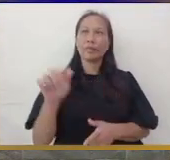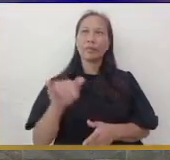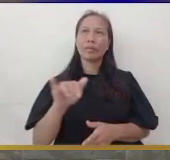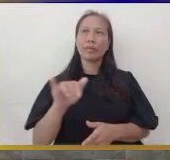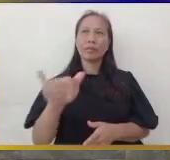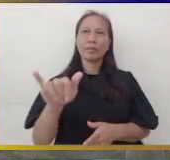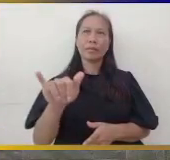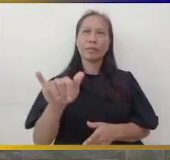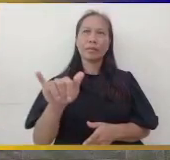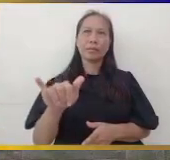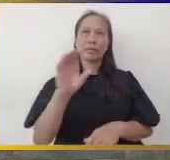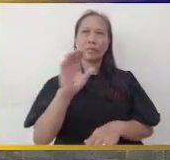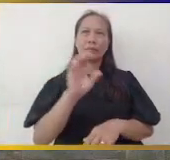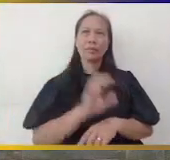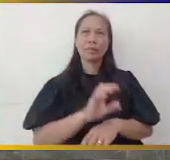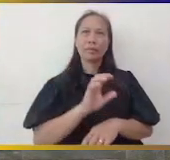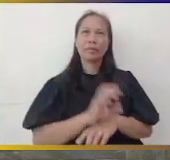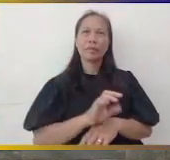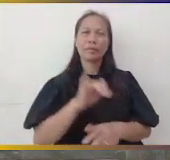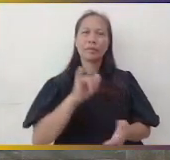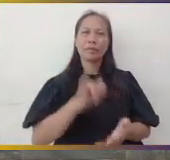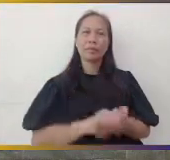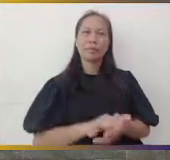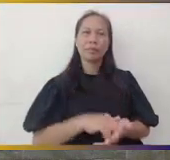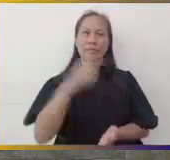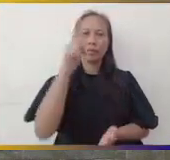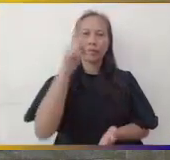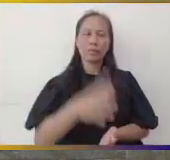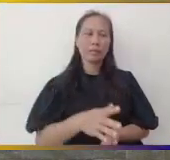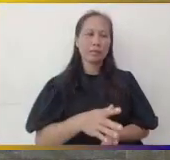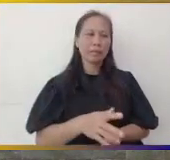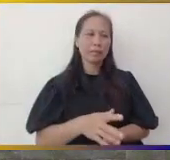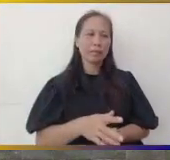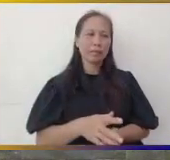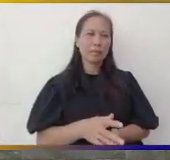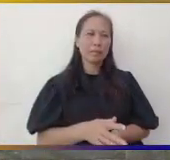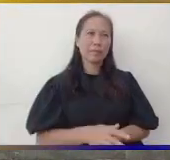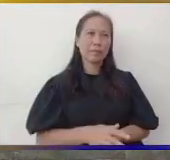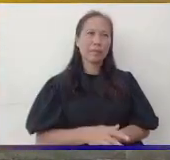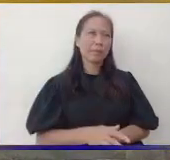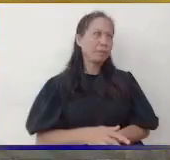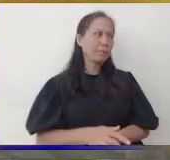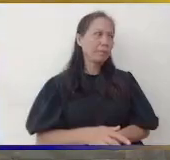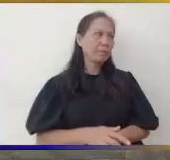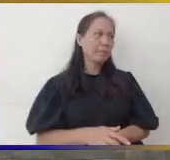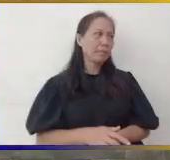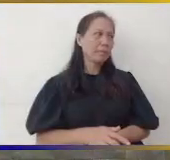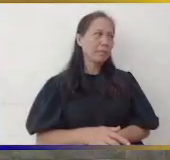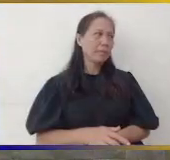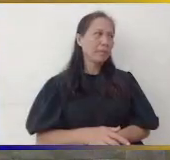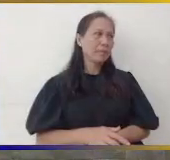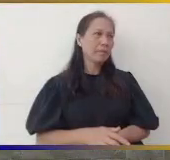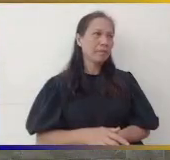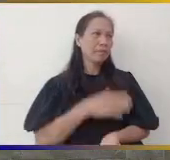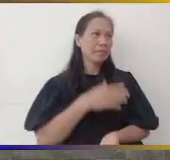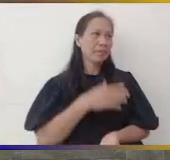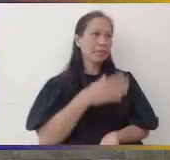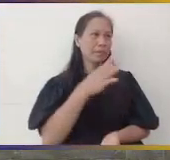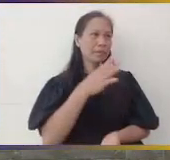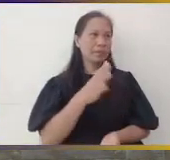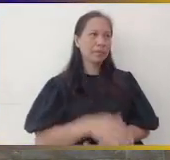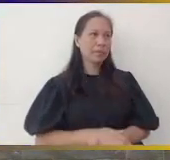iglesya na itinatag ng Panginoong jesukristo nung siya'y nabubuhay pa All right Ay magtutuloy-tuloy